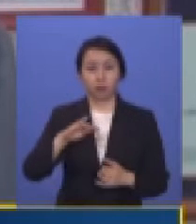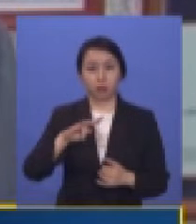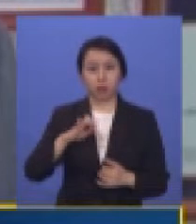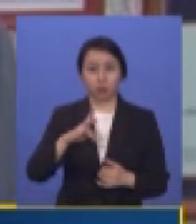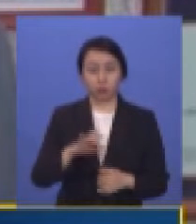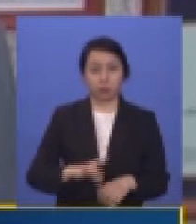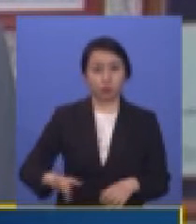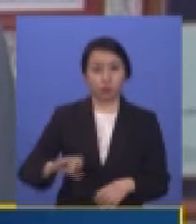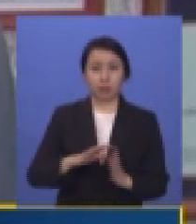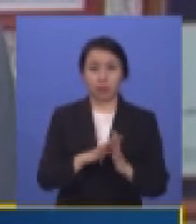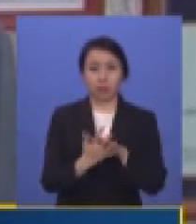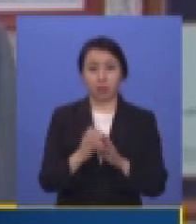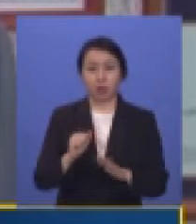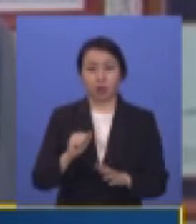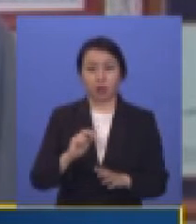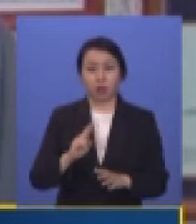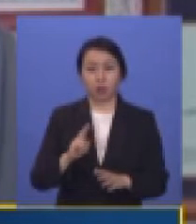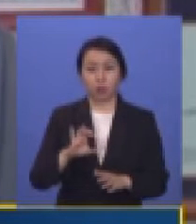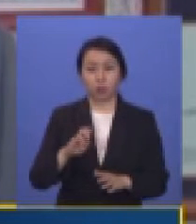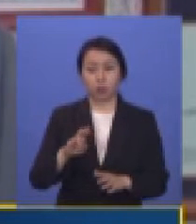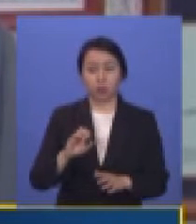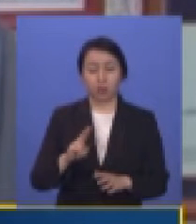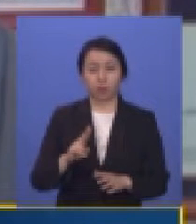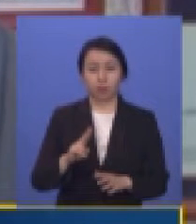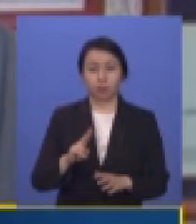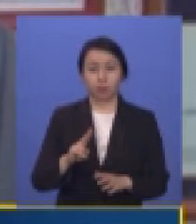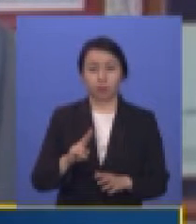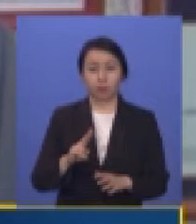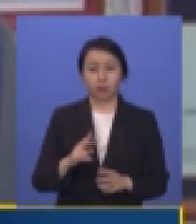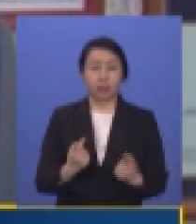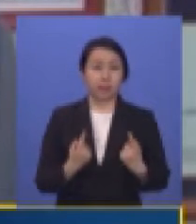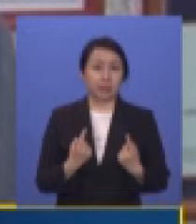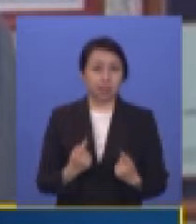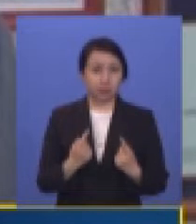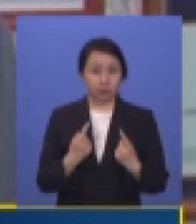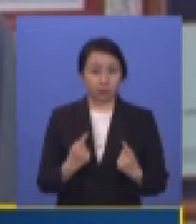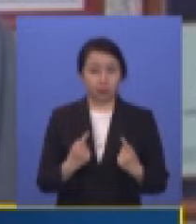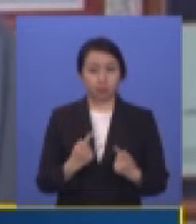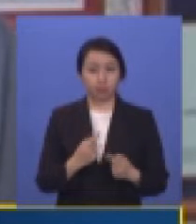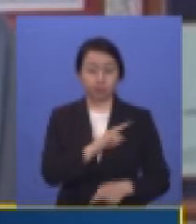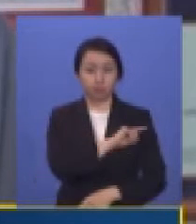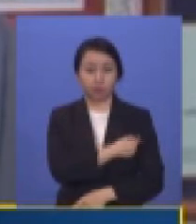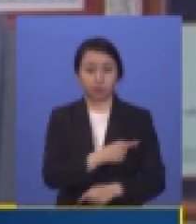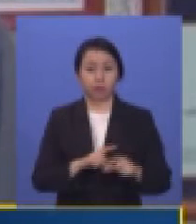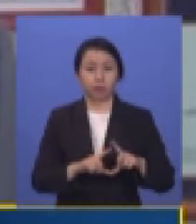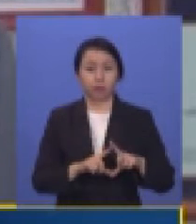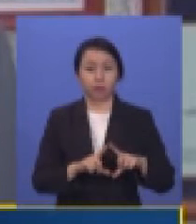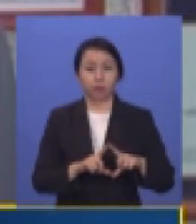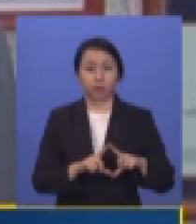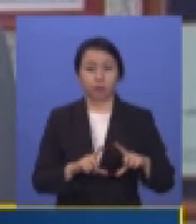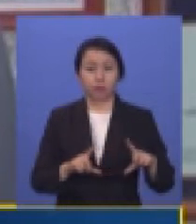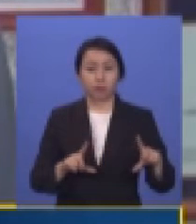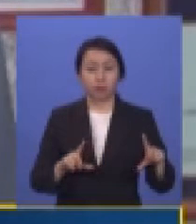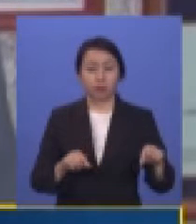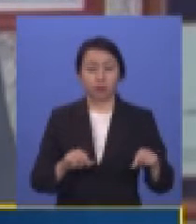село Ак-Кусак, в имении известного мецената